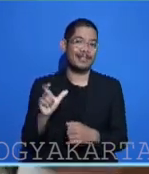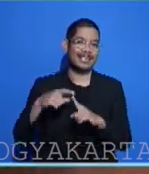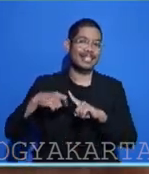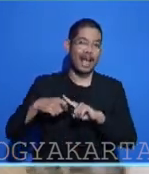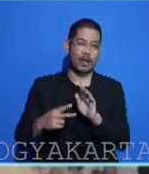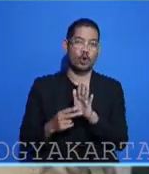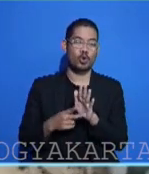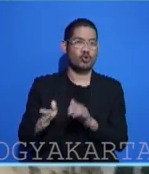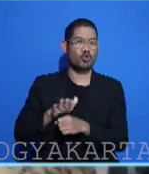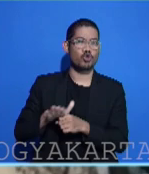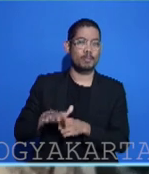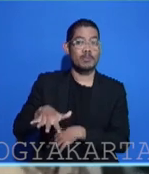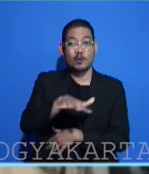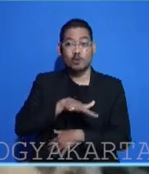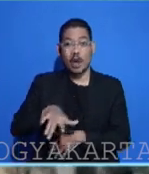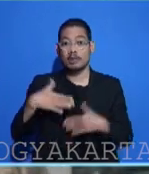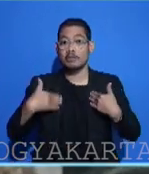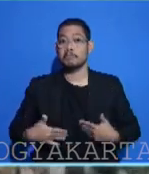Kalau kondisi Cak Nun sendiri seperti apa, Pak?